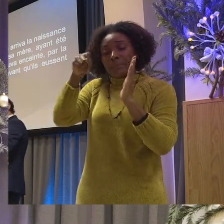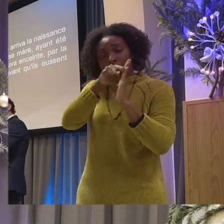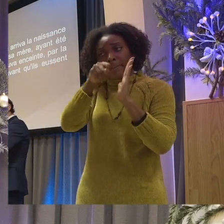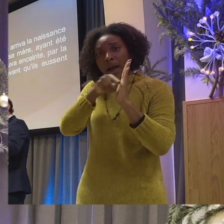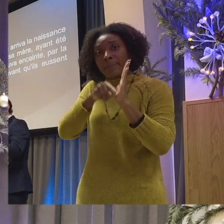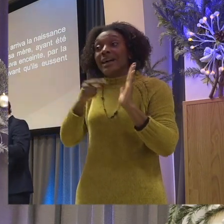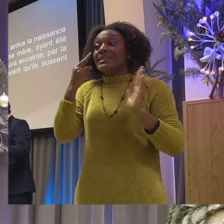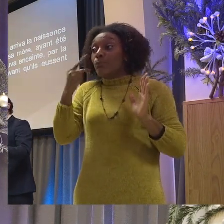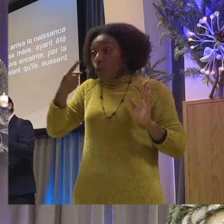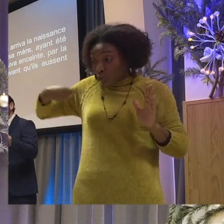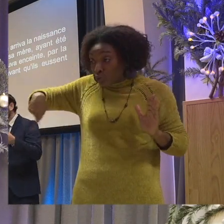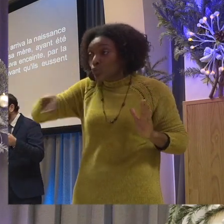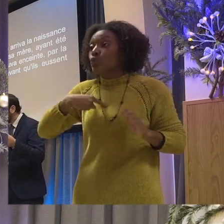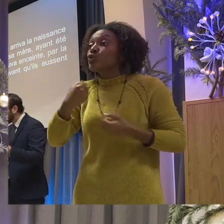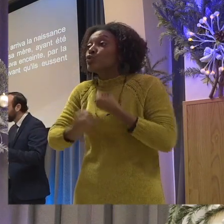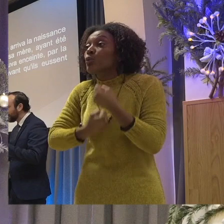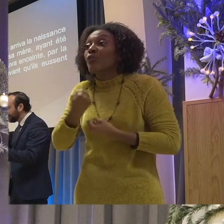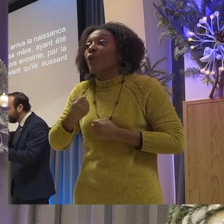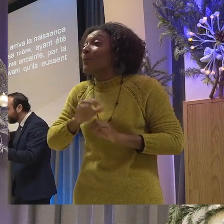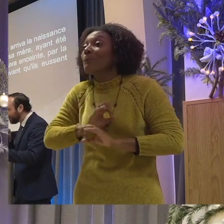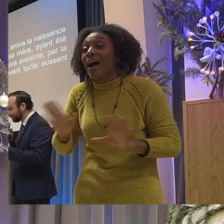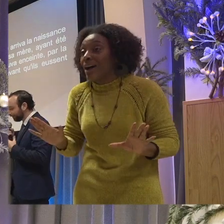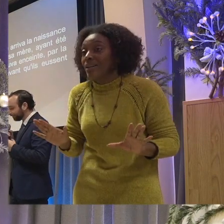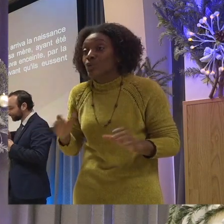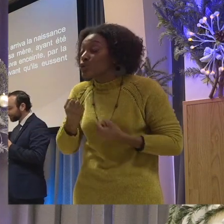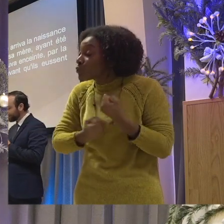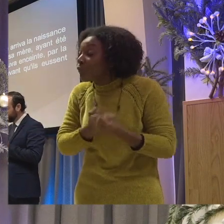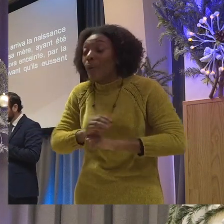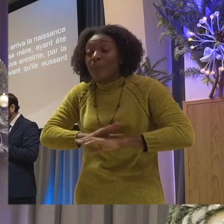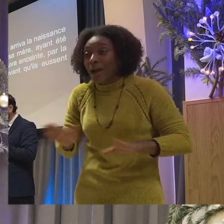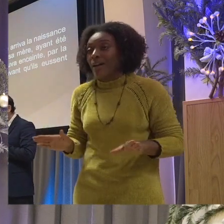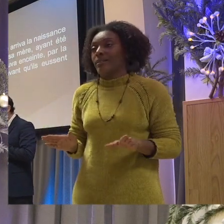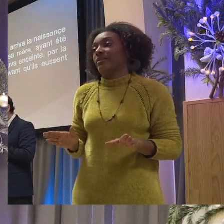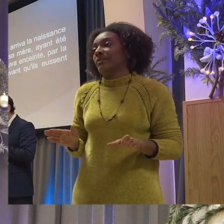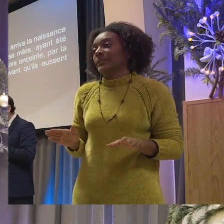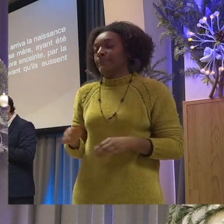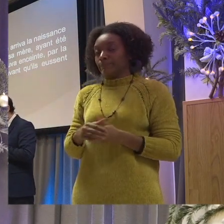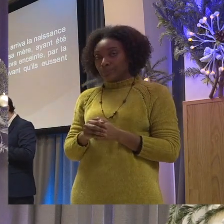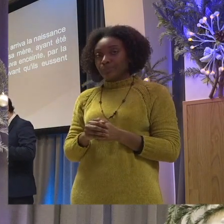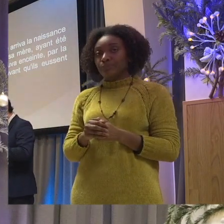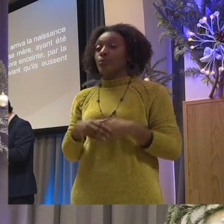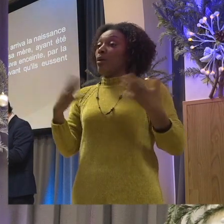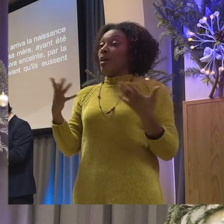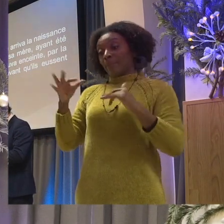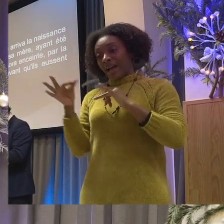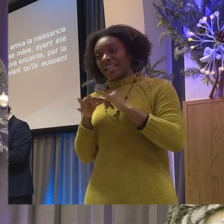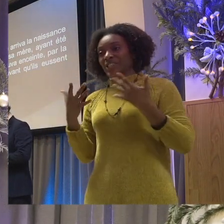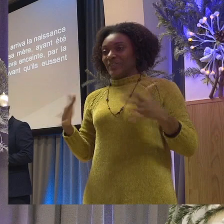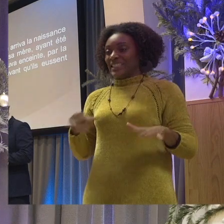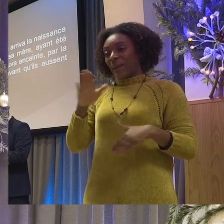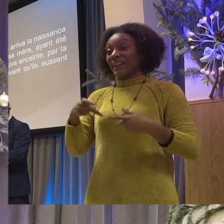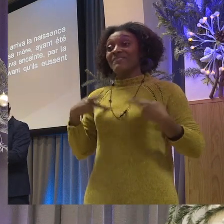pour que ses enfants ne souffrent pas. Alléluia. Après s'être mariés, il s'agit donc de vivre